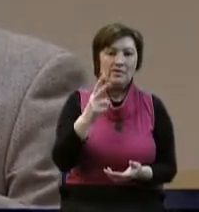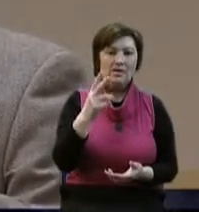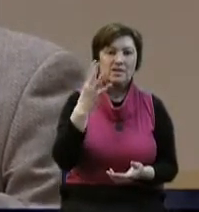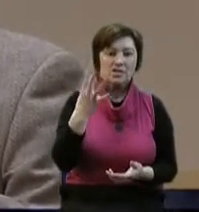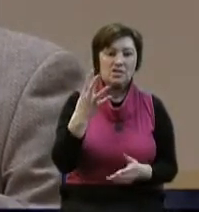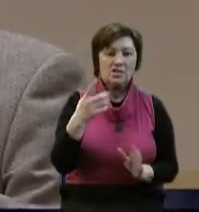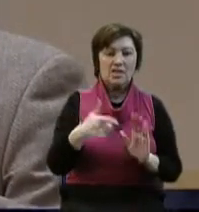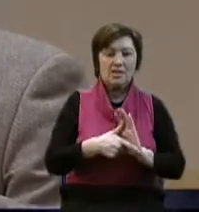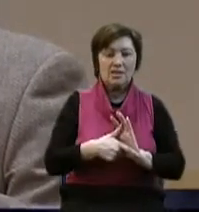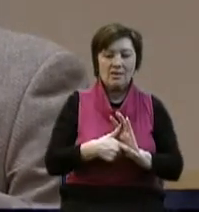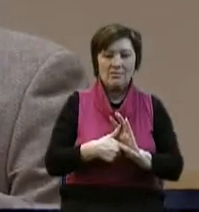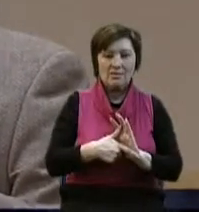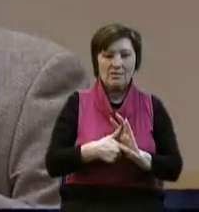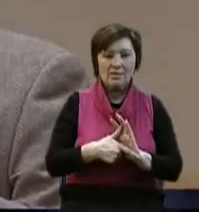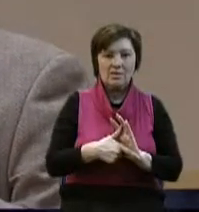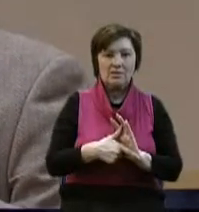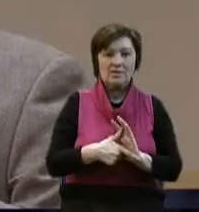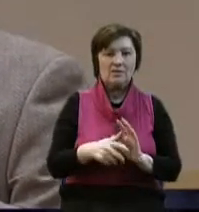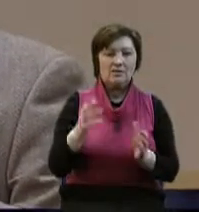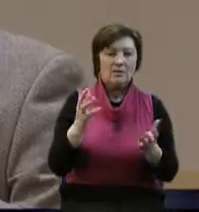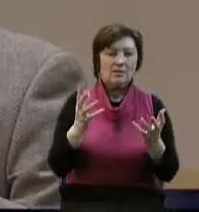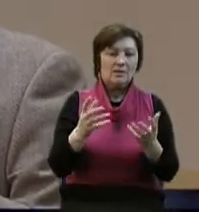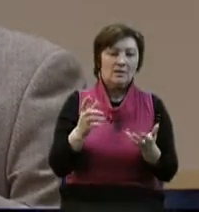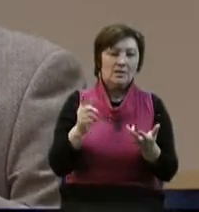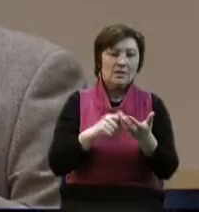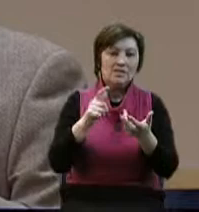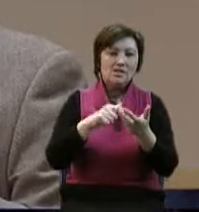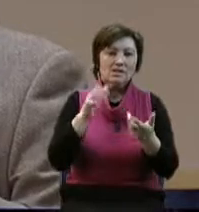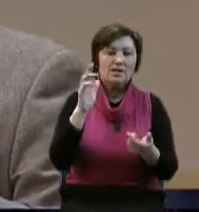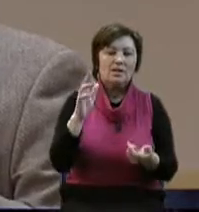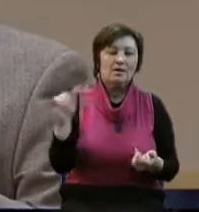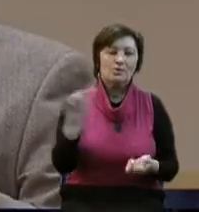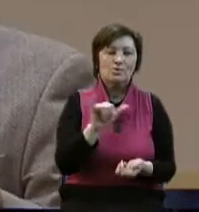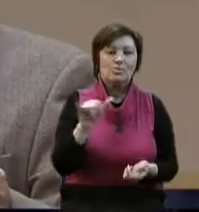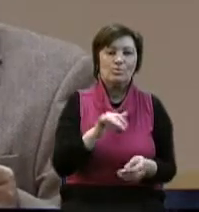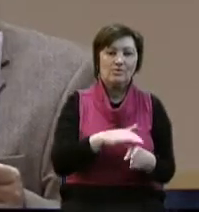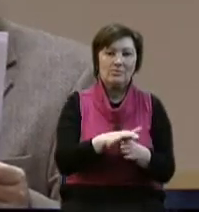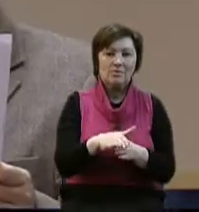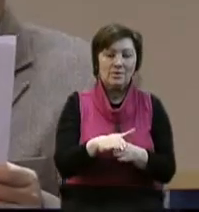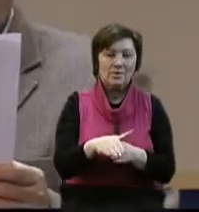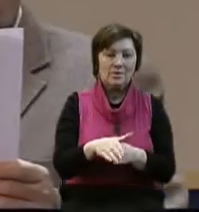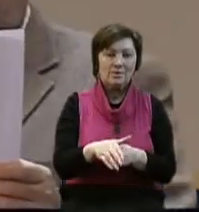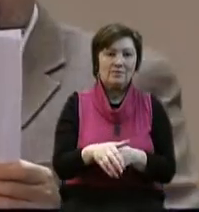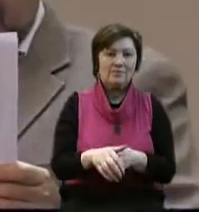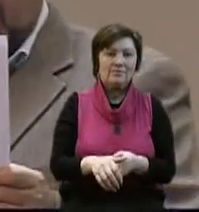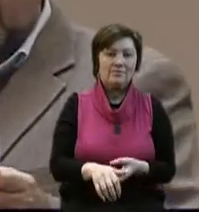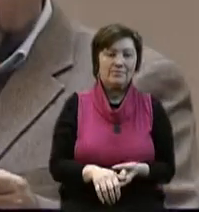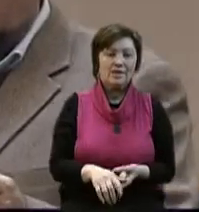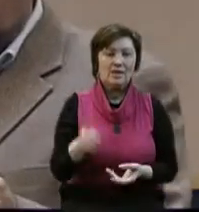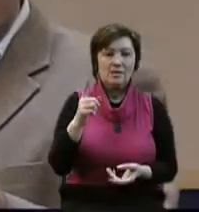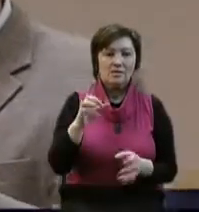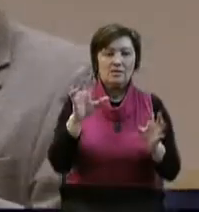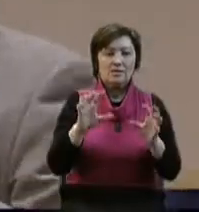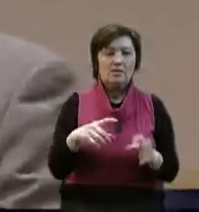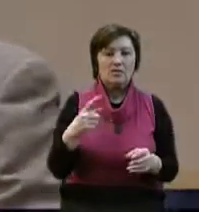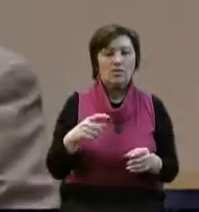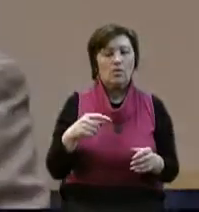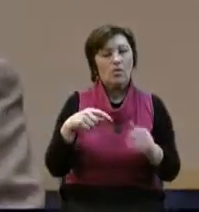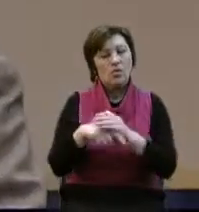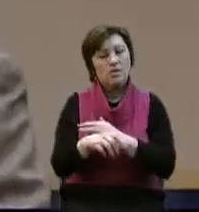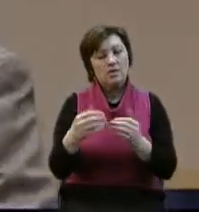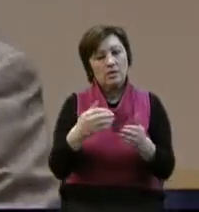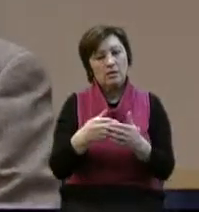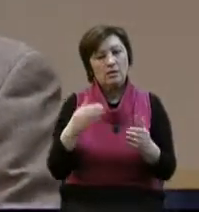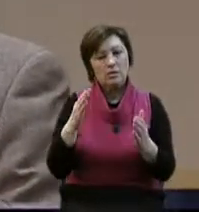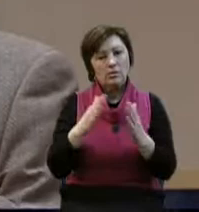Талмуде 24 главы, в которых перечислены законы субботия. Один закон устанавливал, что удаляться от дома можно было только